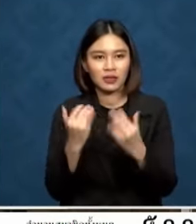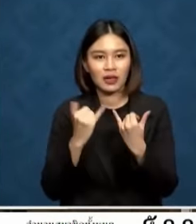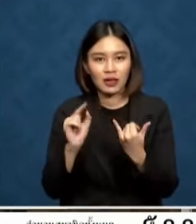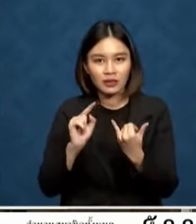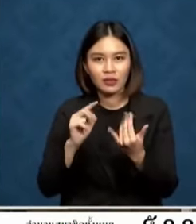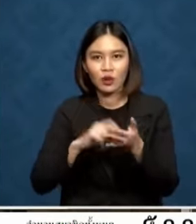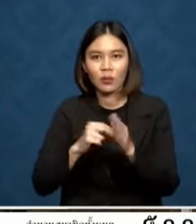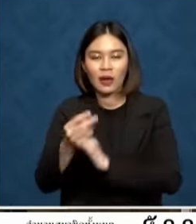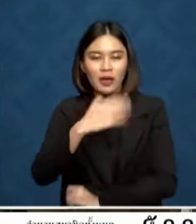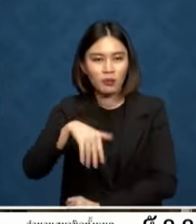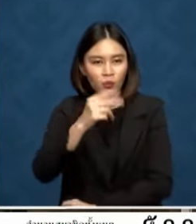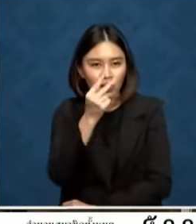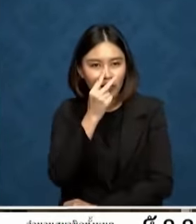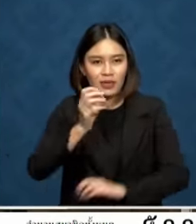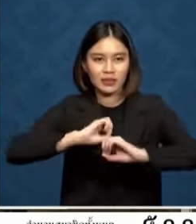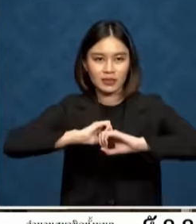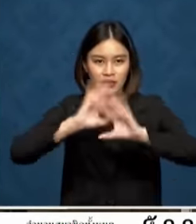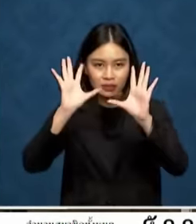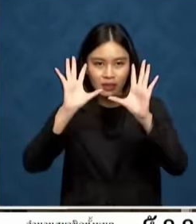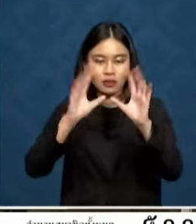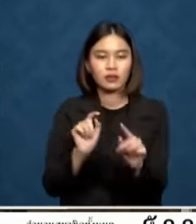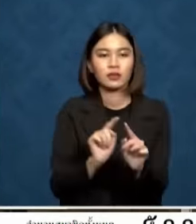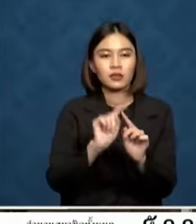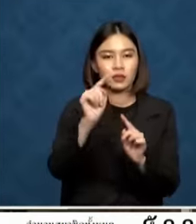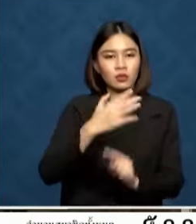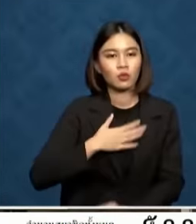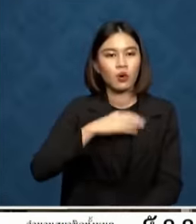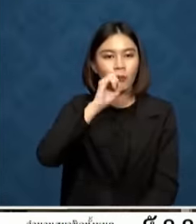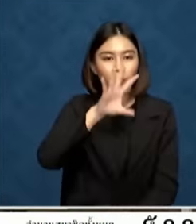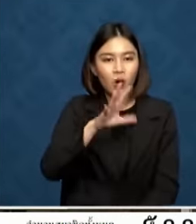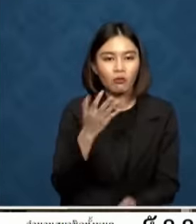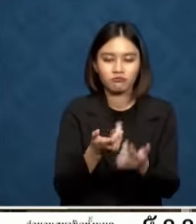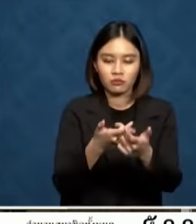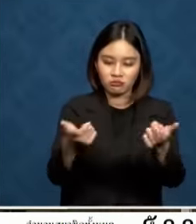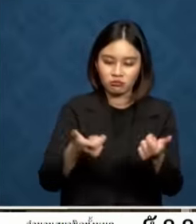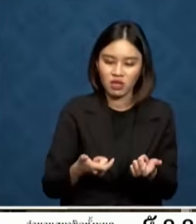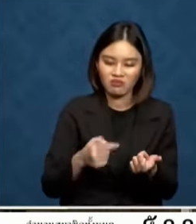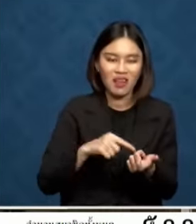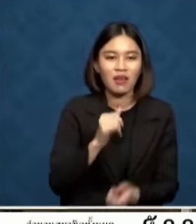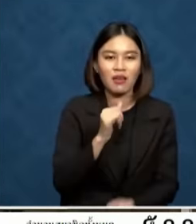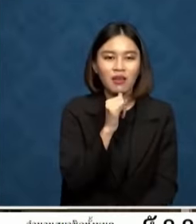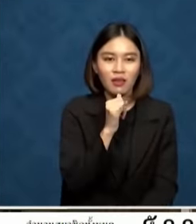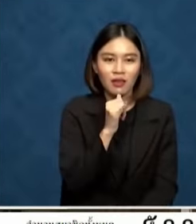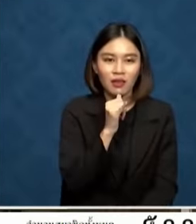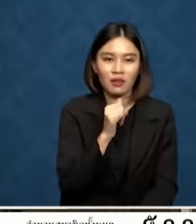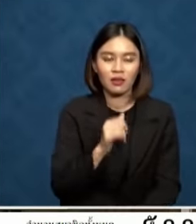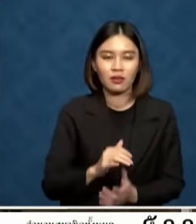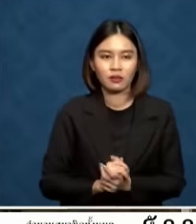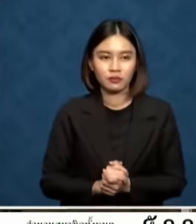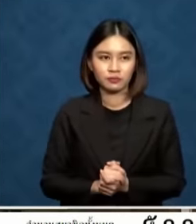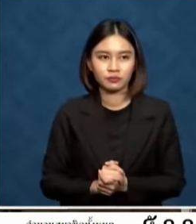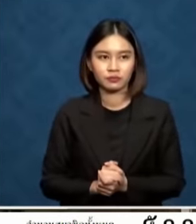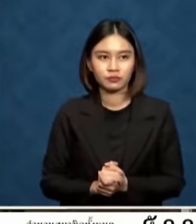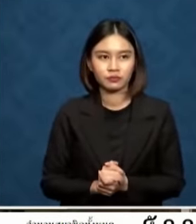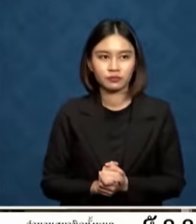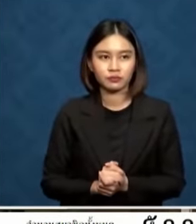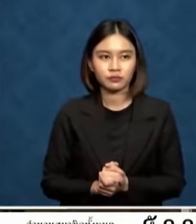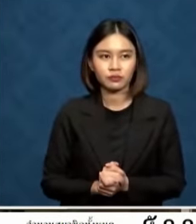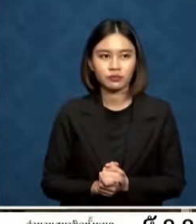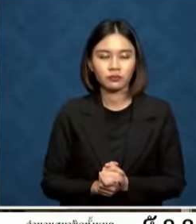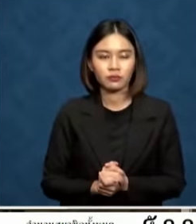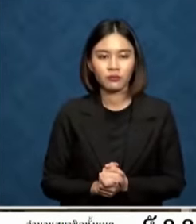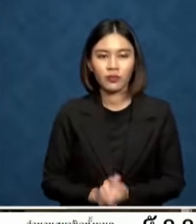สะท้อนให้เห็นชัดเจนประเด็นที่ 1ที่ผมบอกว่างบฉบับนี้มันถึงงบขี้เหร่ไงครับ